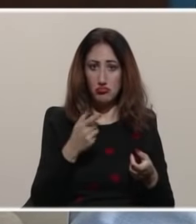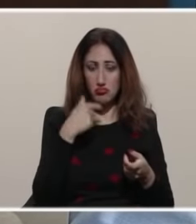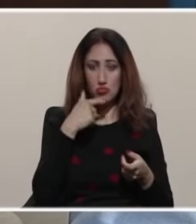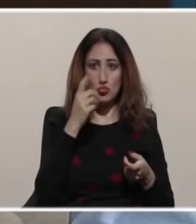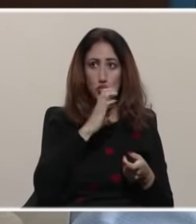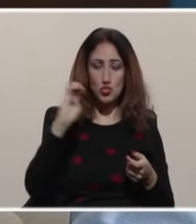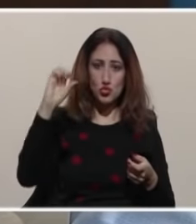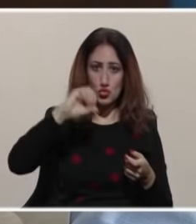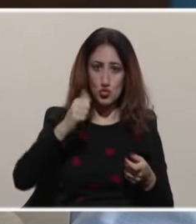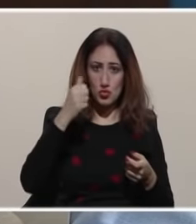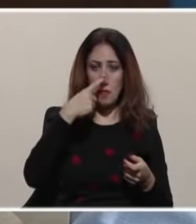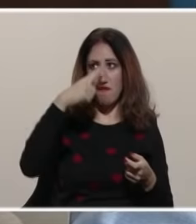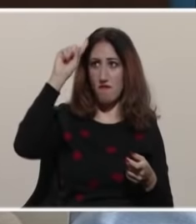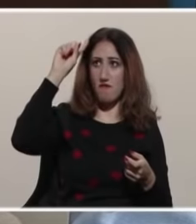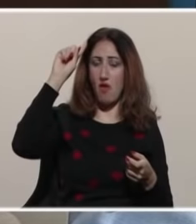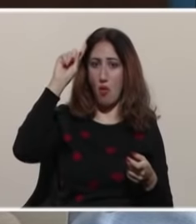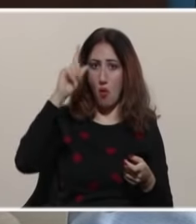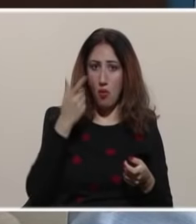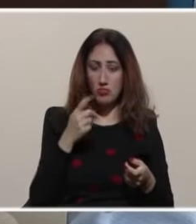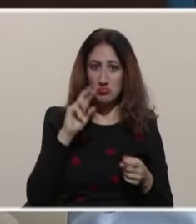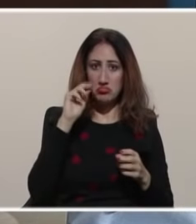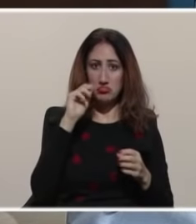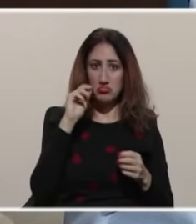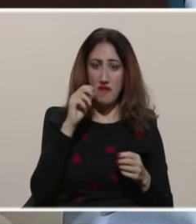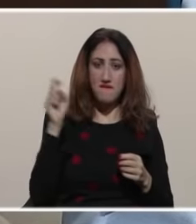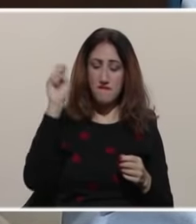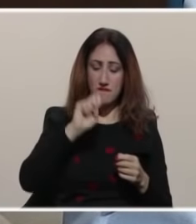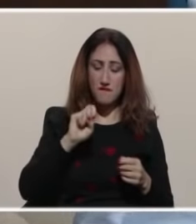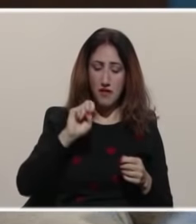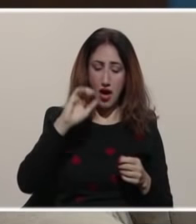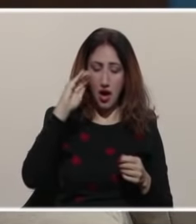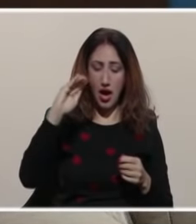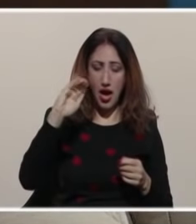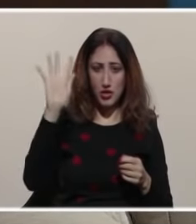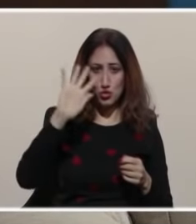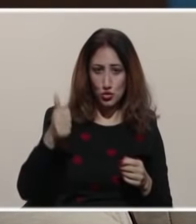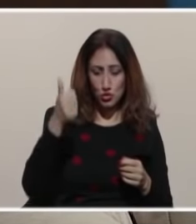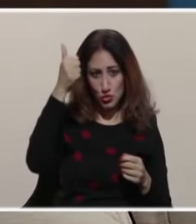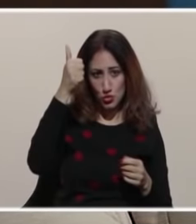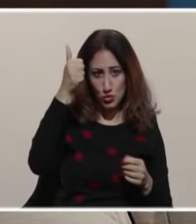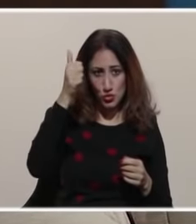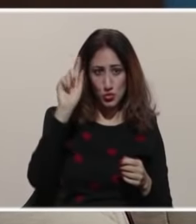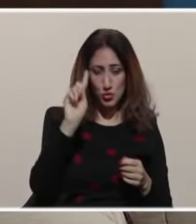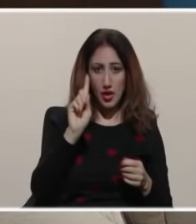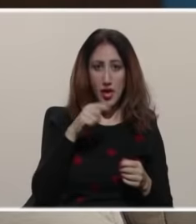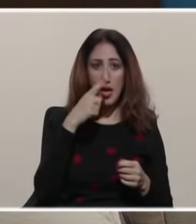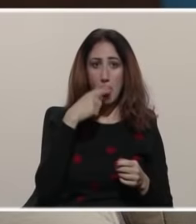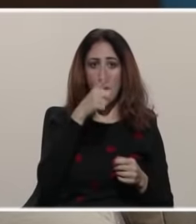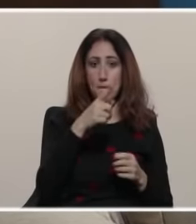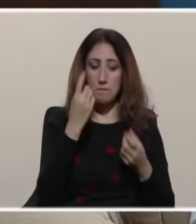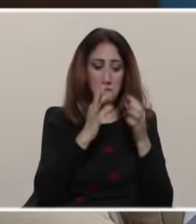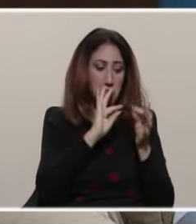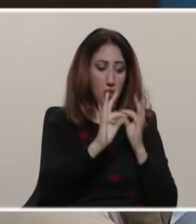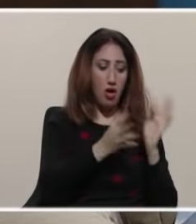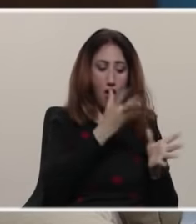جواز مستكبر شنظير فحاش. شفت المصطلحات بتاعت أهل النار عاملة إزاي؟